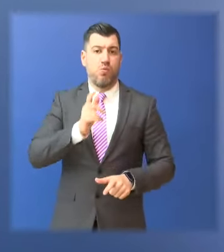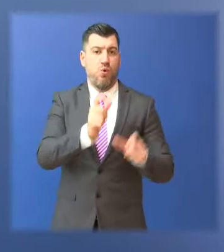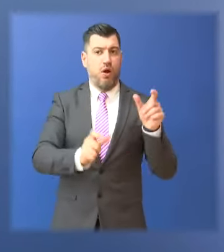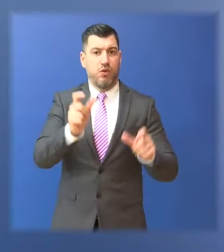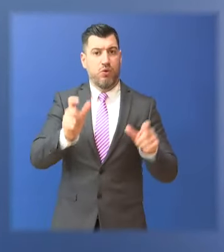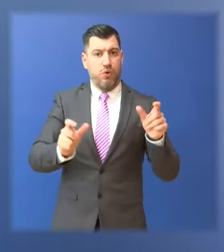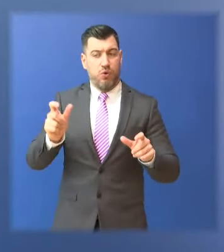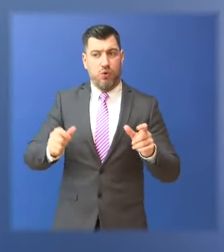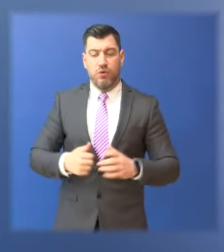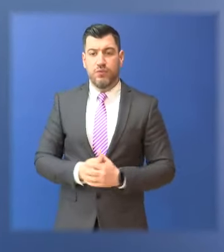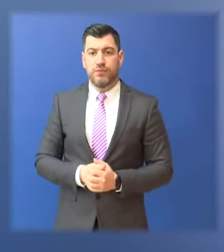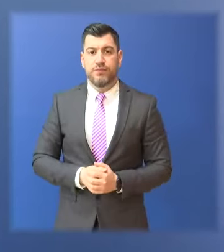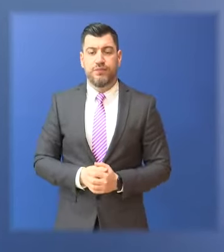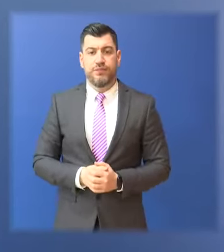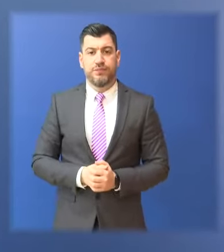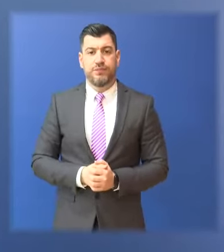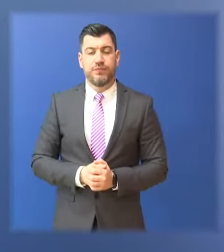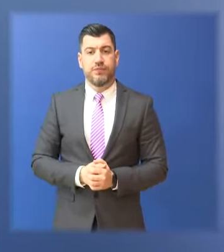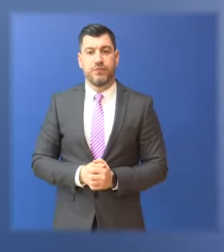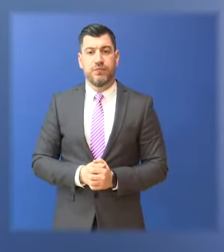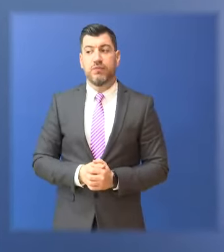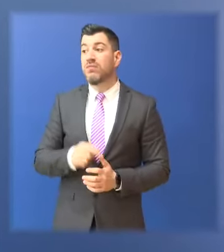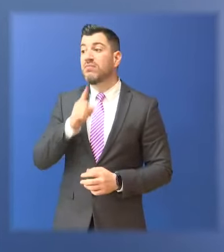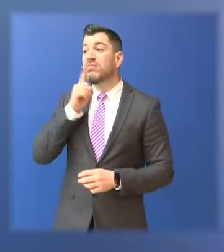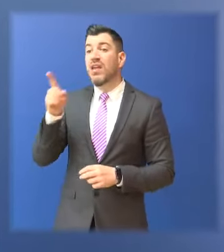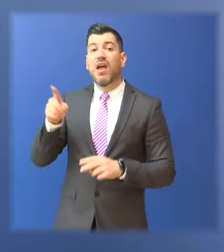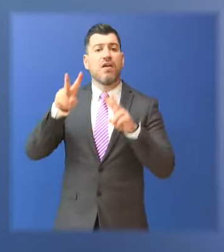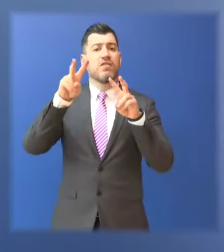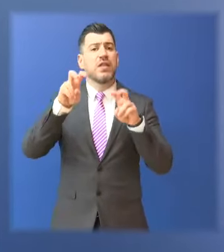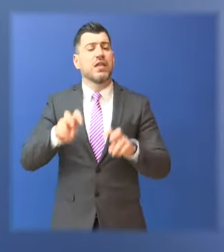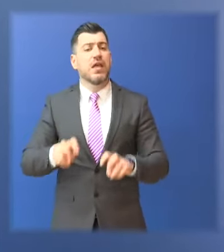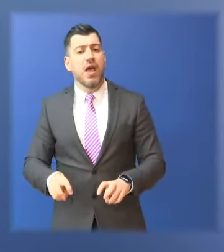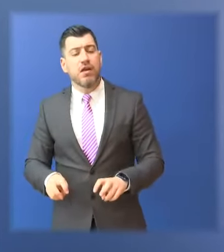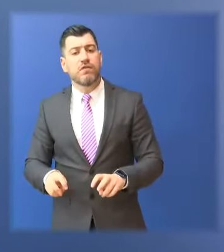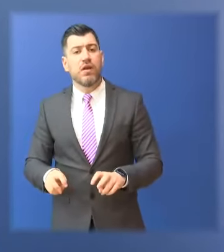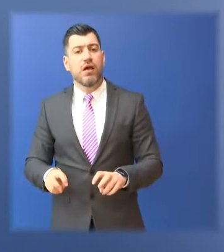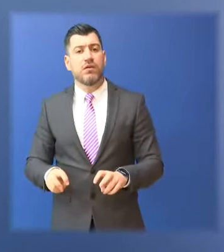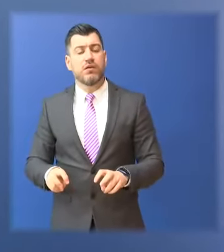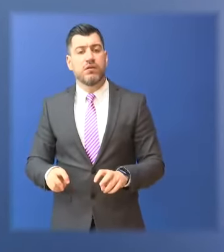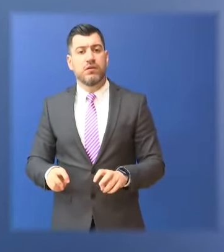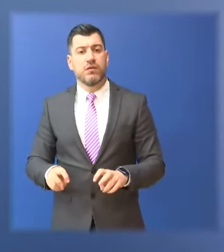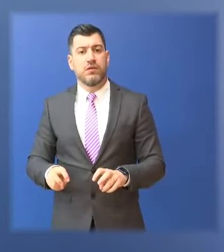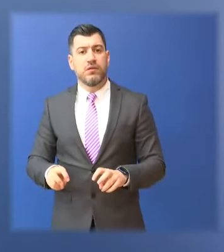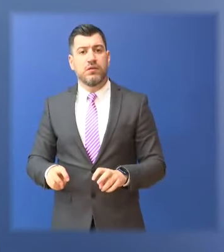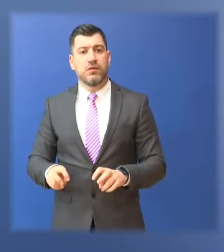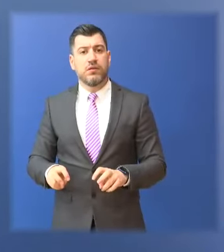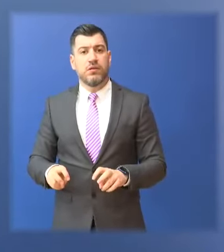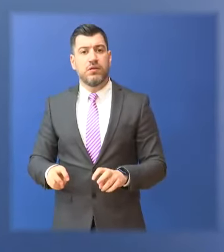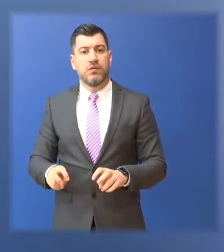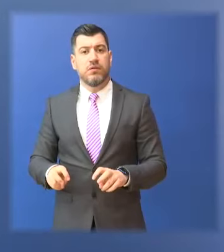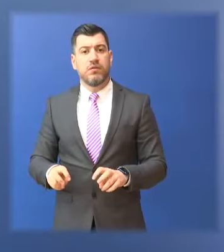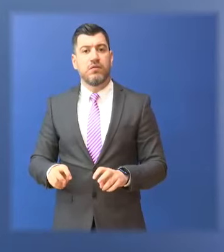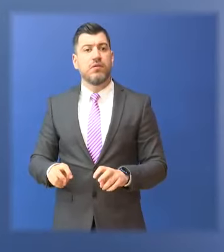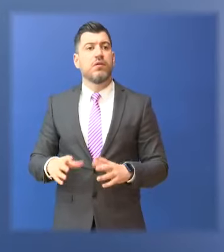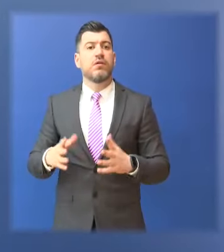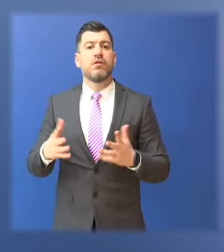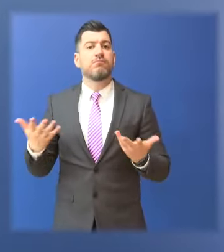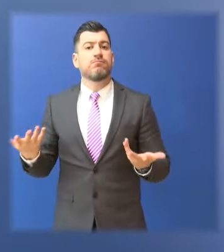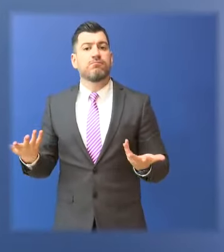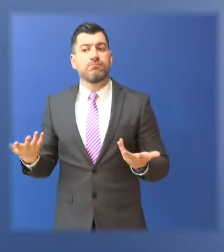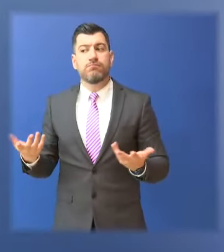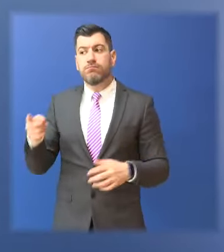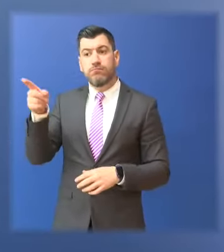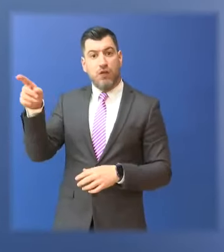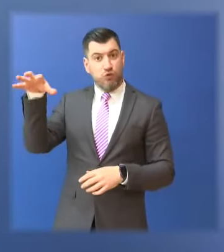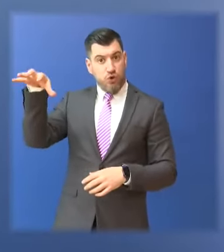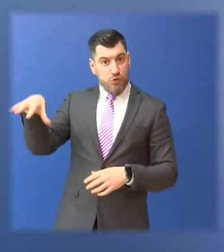πού έχει οδηγήσει η μελέτη αυτή που έχει κάνει η κυβέρνηση σχετικά με τη λειτουργία αυτού του θεσμού,